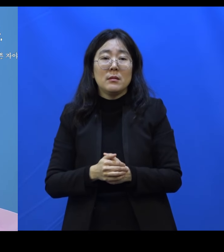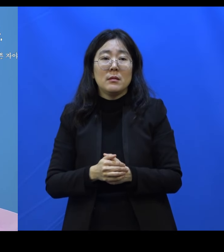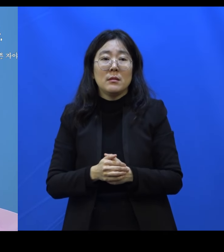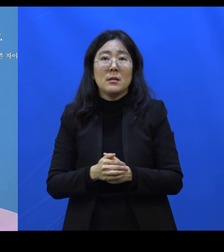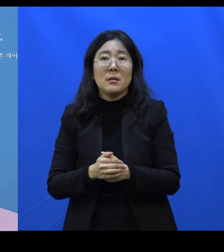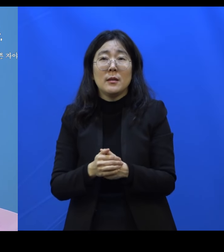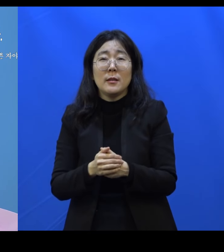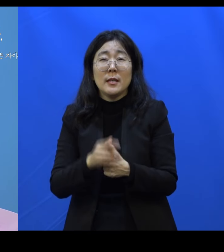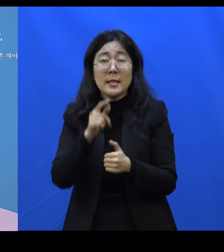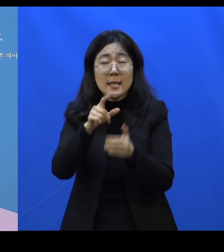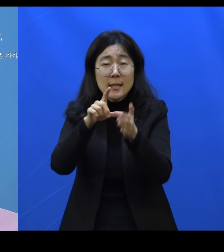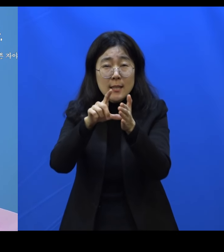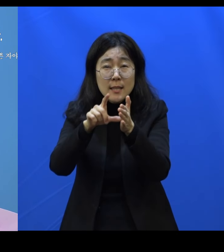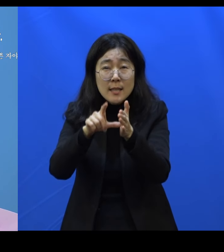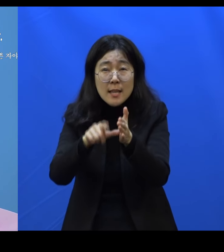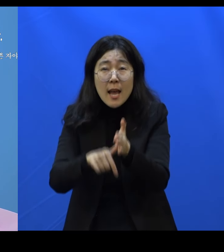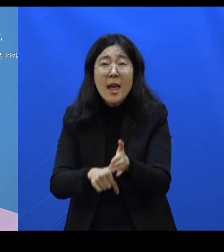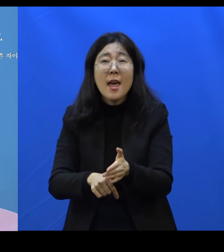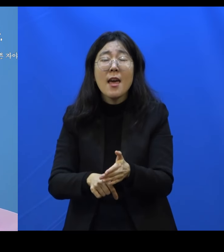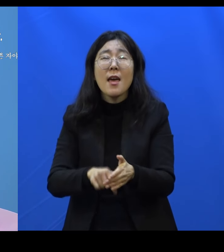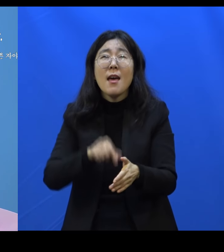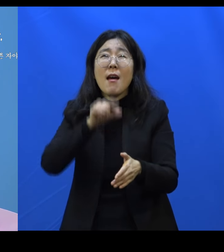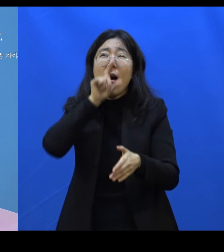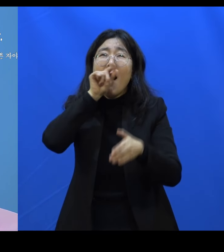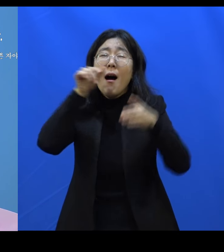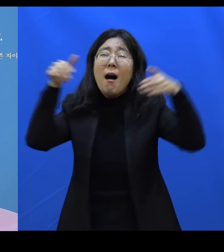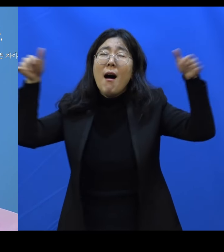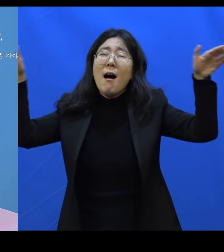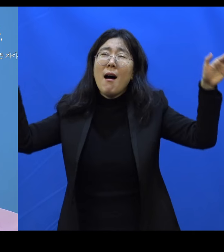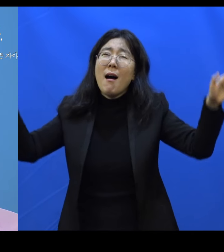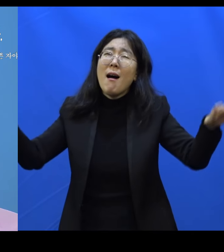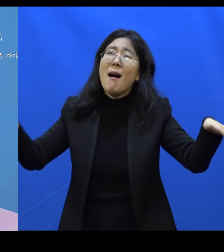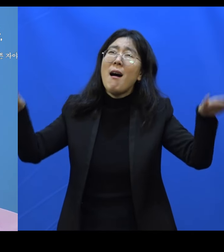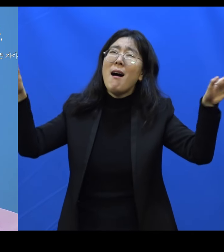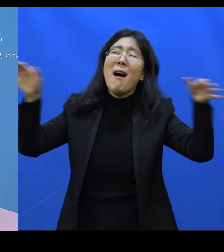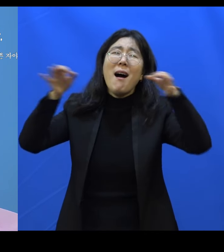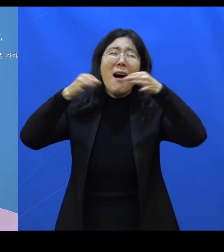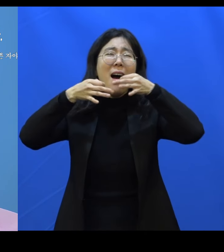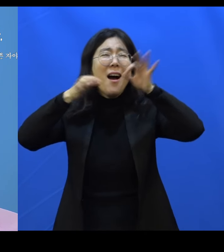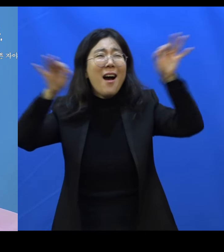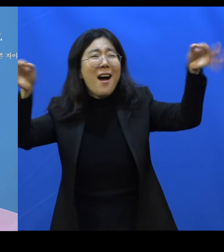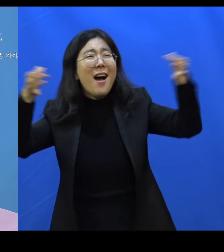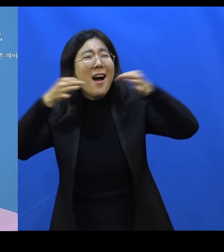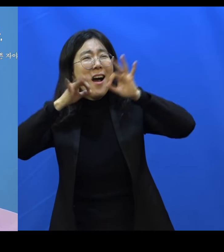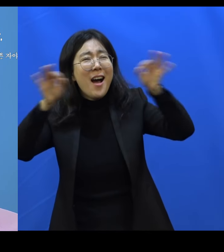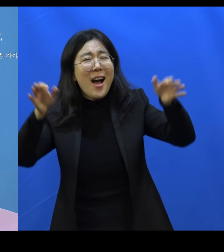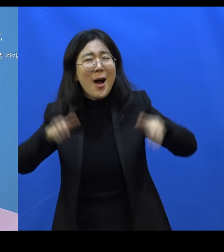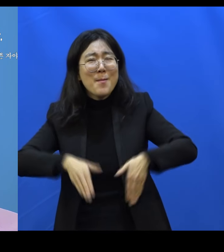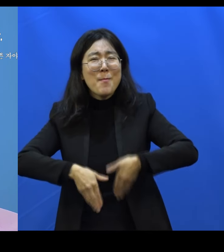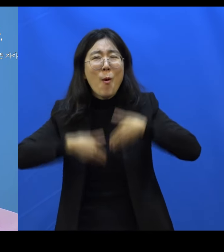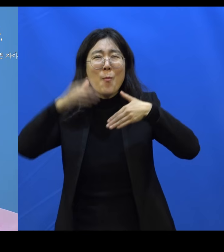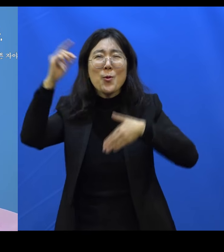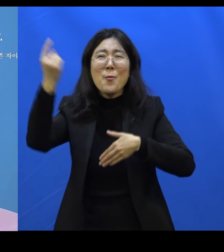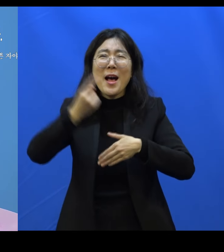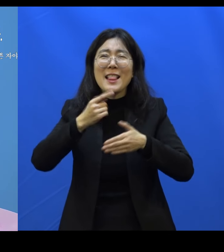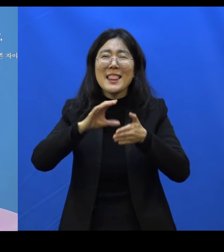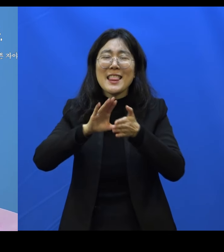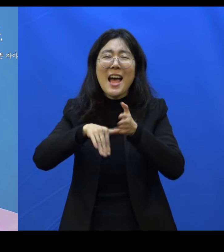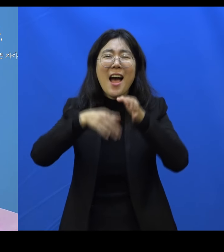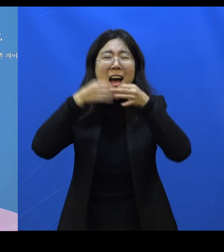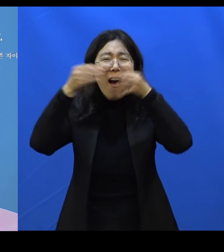그리고 그때가 되면 이스라엘의 비둘기들이 소리를 지르는 거죠. 결실을 맺어야 될 때가 왔다는